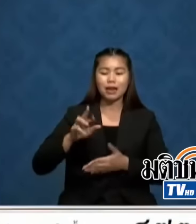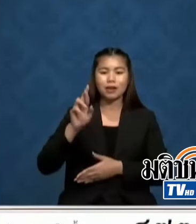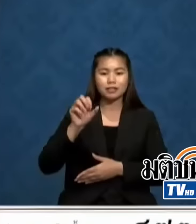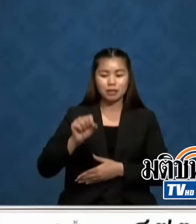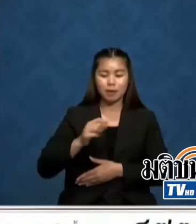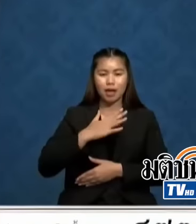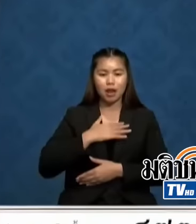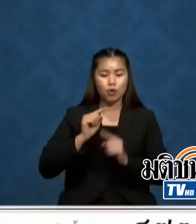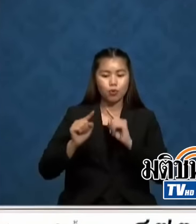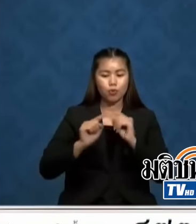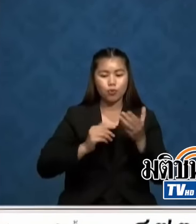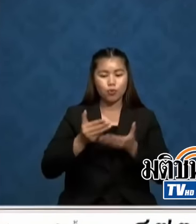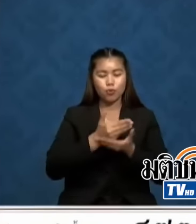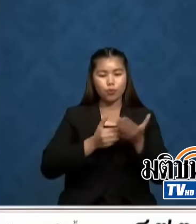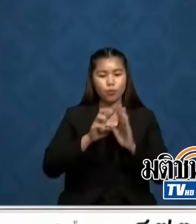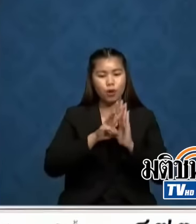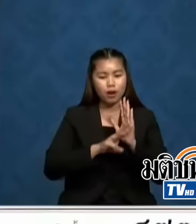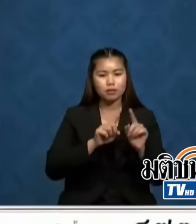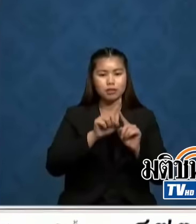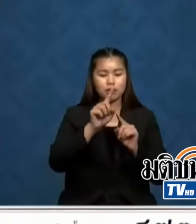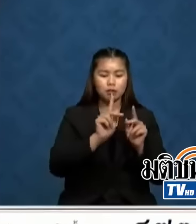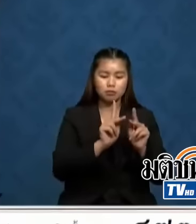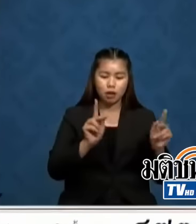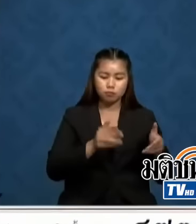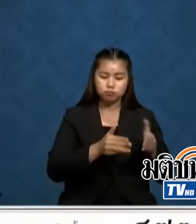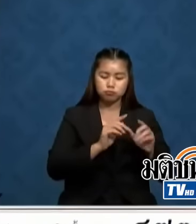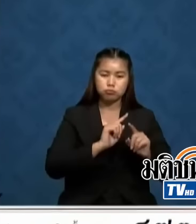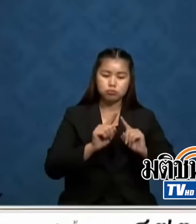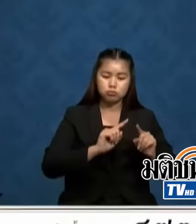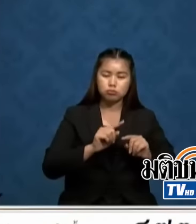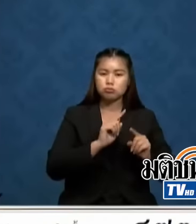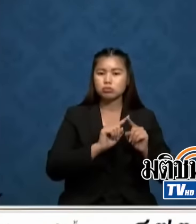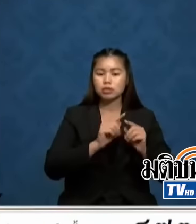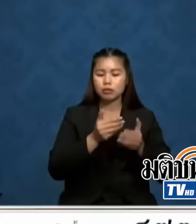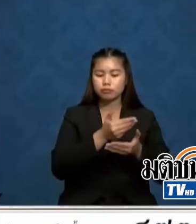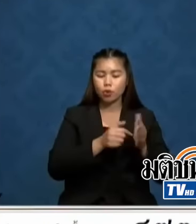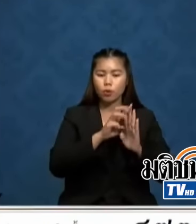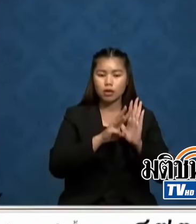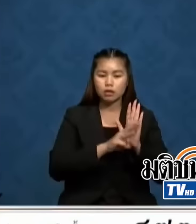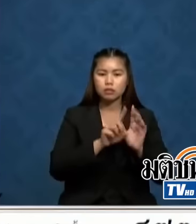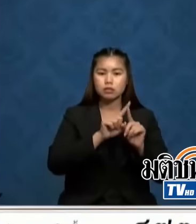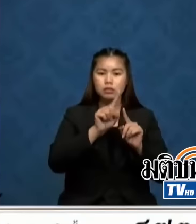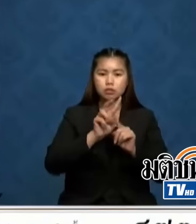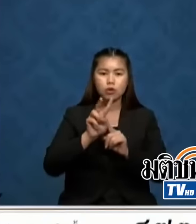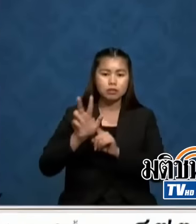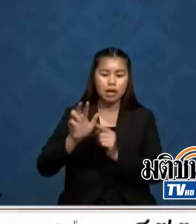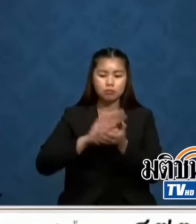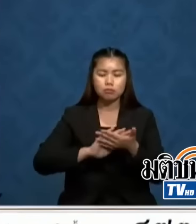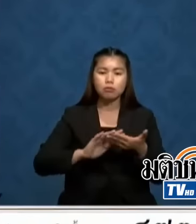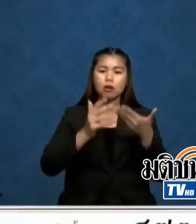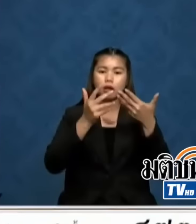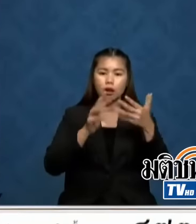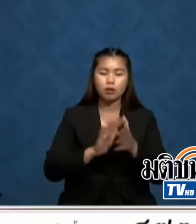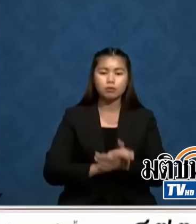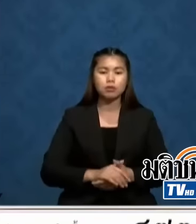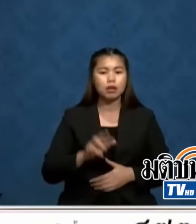ของเราผ่านวาระที่ 1ต้านกรรมาธิการผ่านระเบียบวาระที่ 2ที่ 3เป็นเอกฉัน